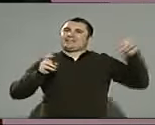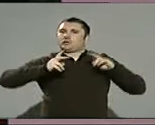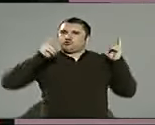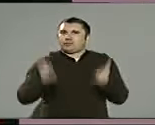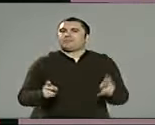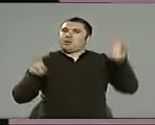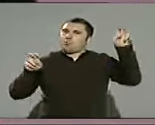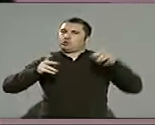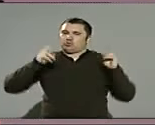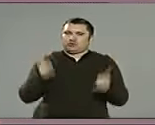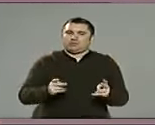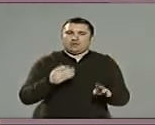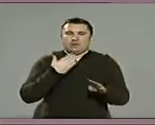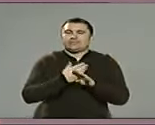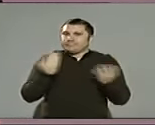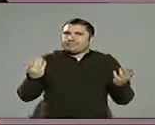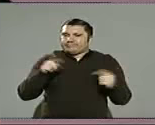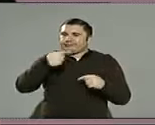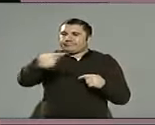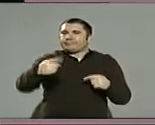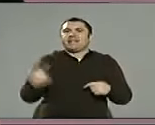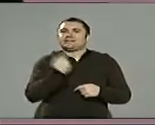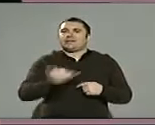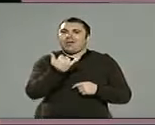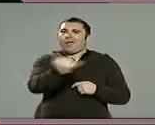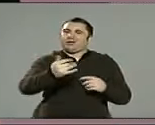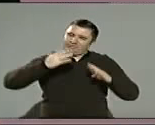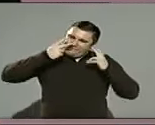und Genossen. Darum wird es in den nächsten Jahren gehen.